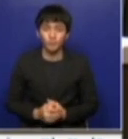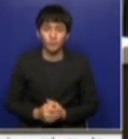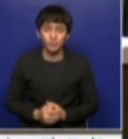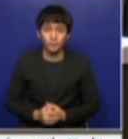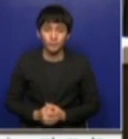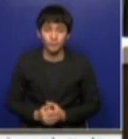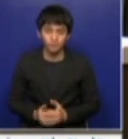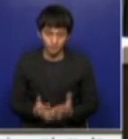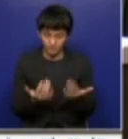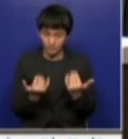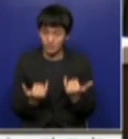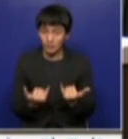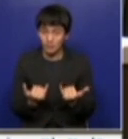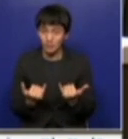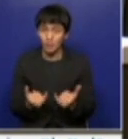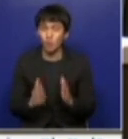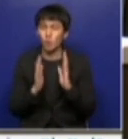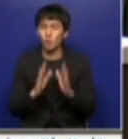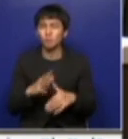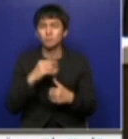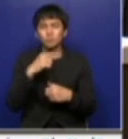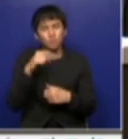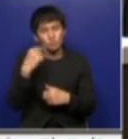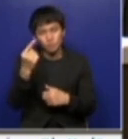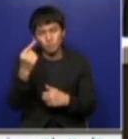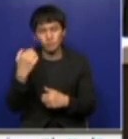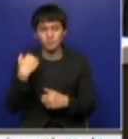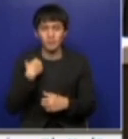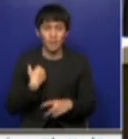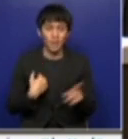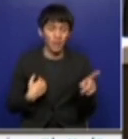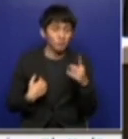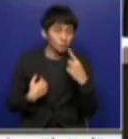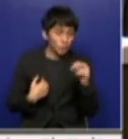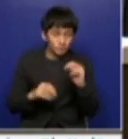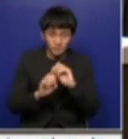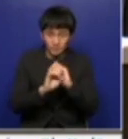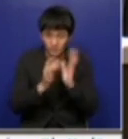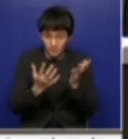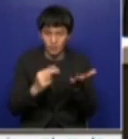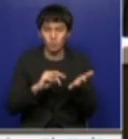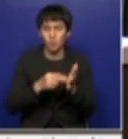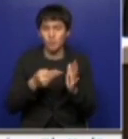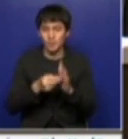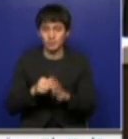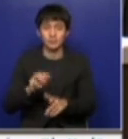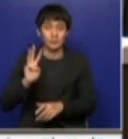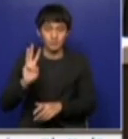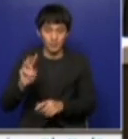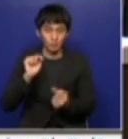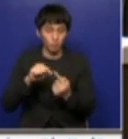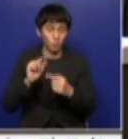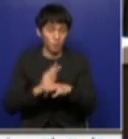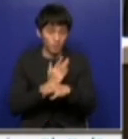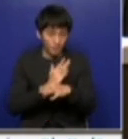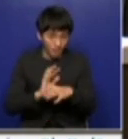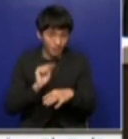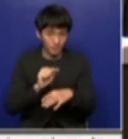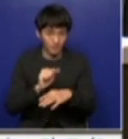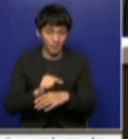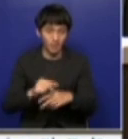หลายคนพูดไปแล้วก็มีคำตอบชัดเจนก็ถือเป็นสัญญาที่ทางฝ่ายบริหารนายกทำซี